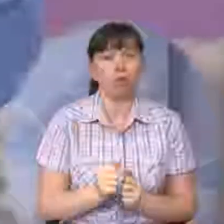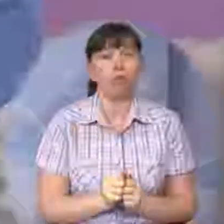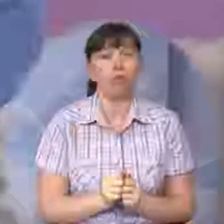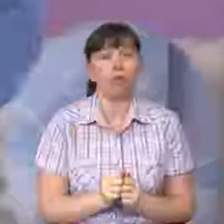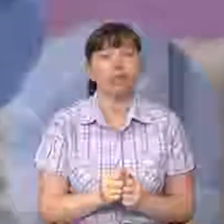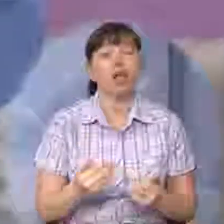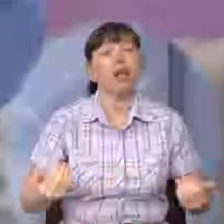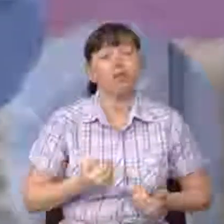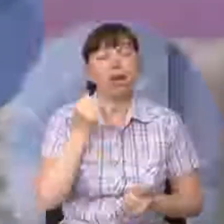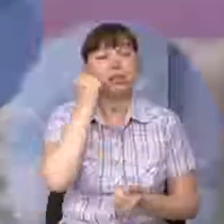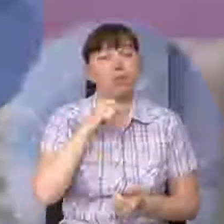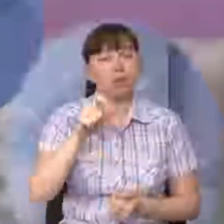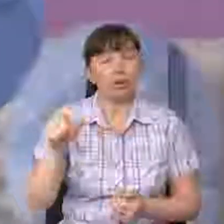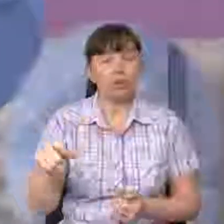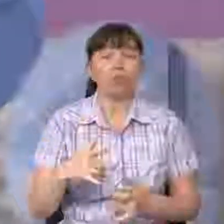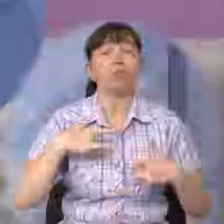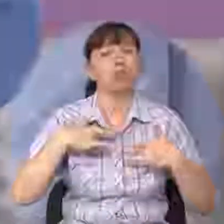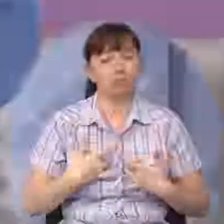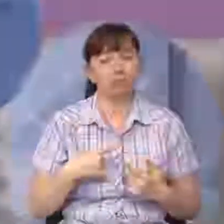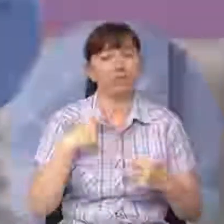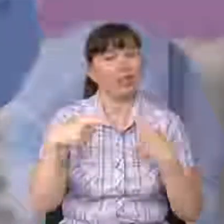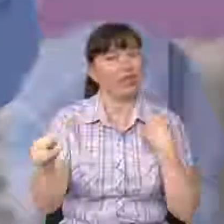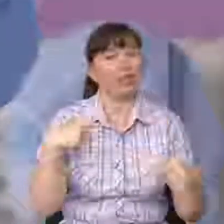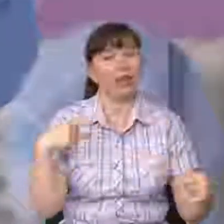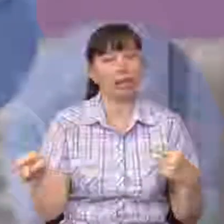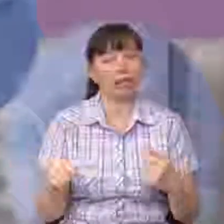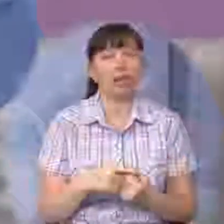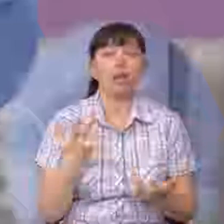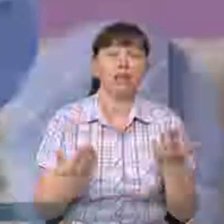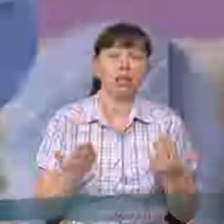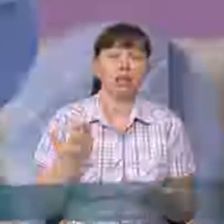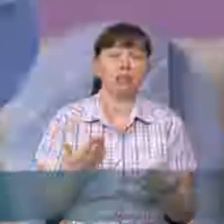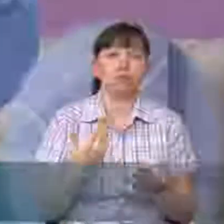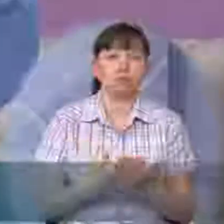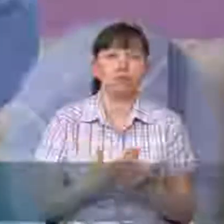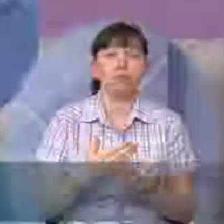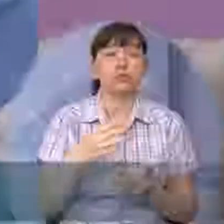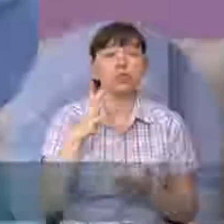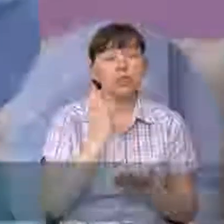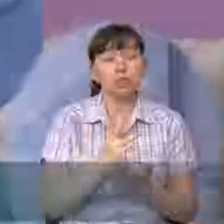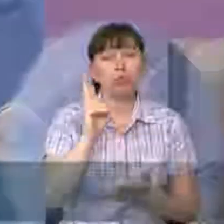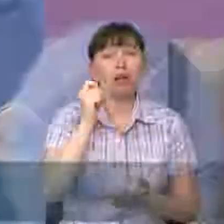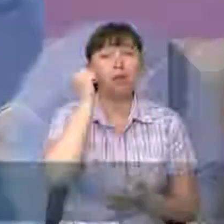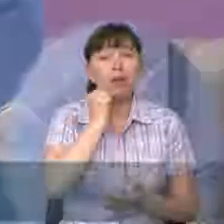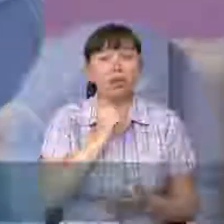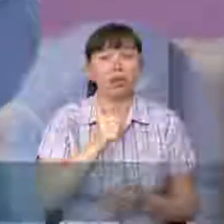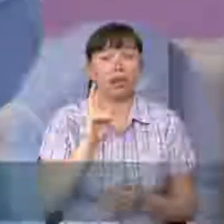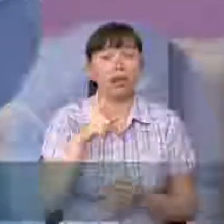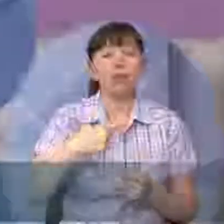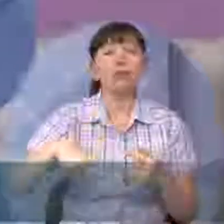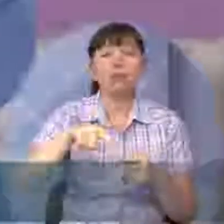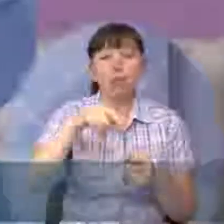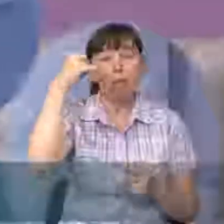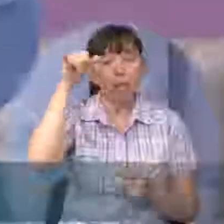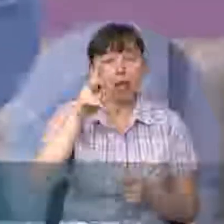Moldova. Viața bătrânilor, din păcate, este diferită. Da? Dacă să luăm o parte din bătrâni, să mă refer la cei din